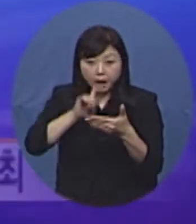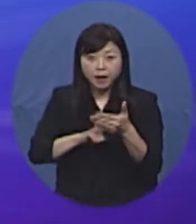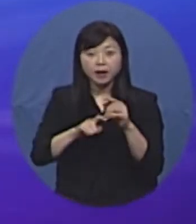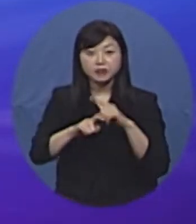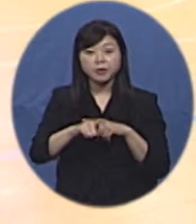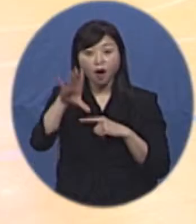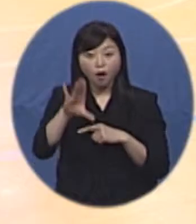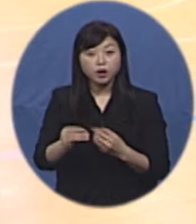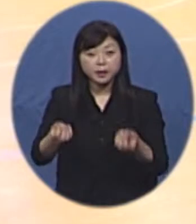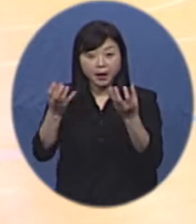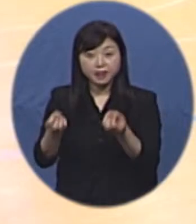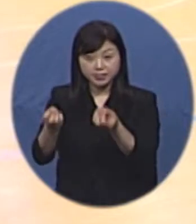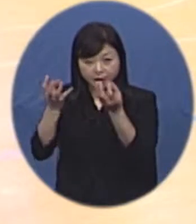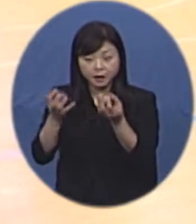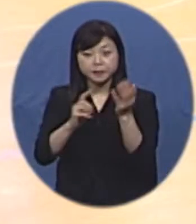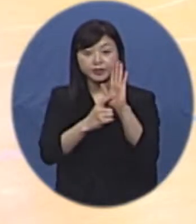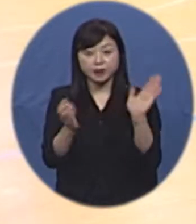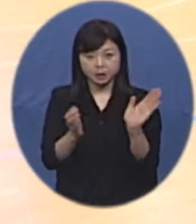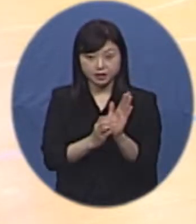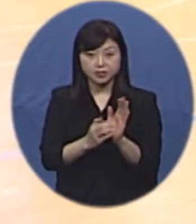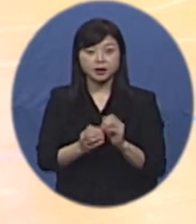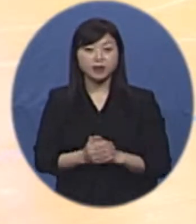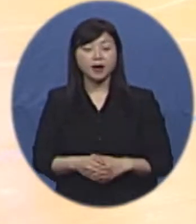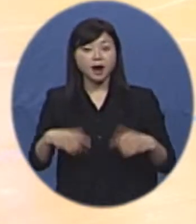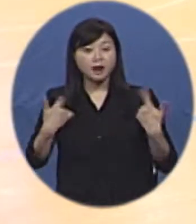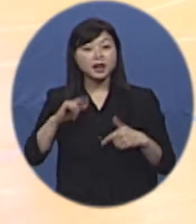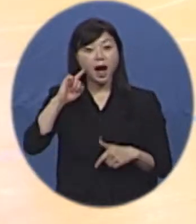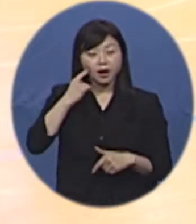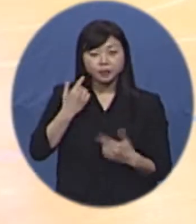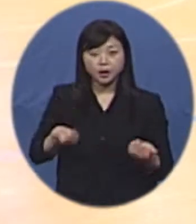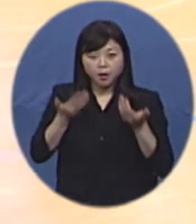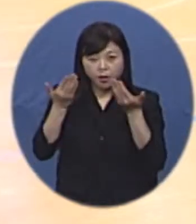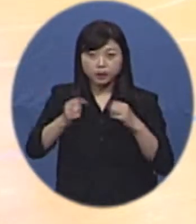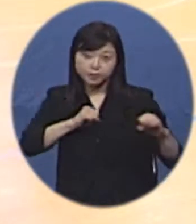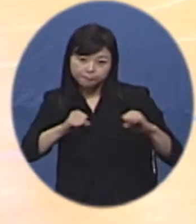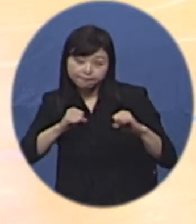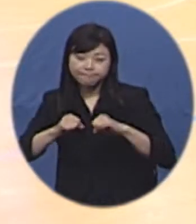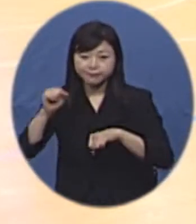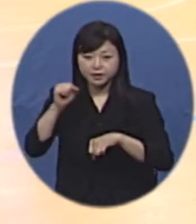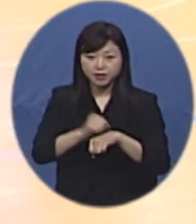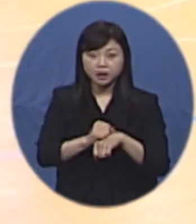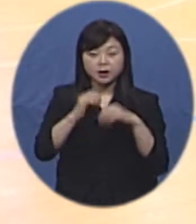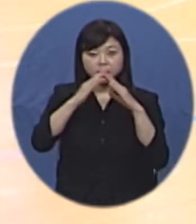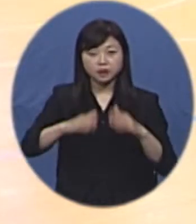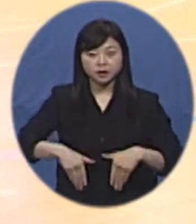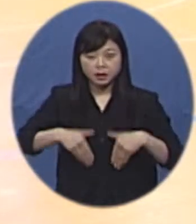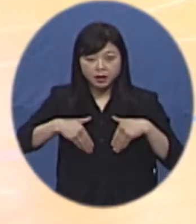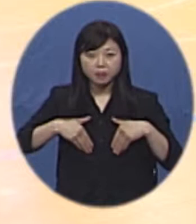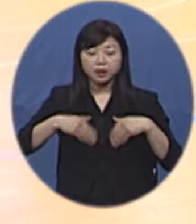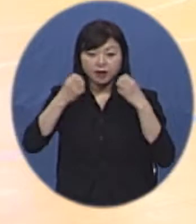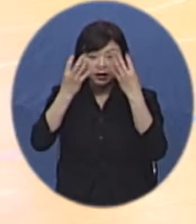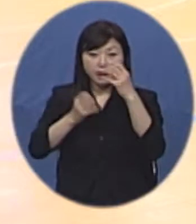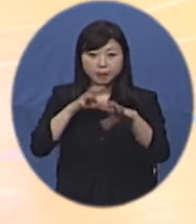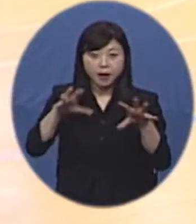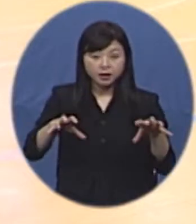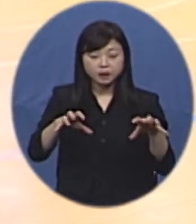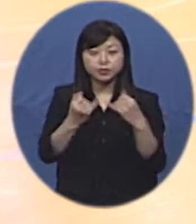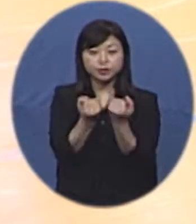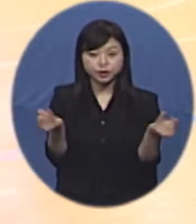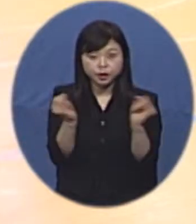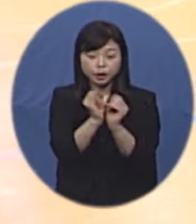기자입니다. 항상 아름다운 봉사로 솔선수범하는 전라남도 새마을부녀회 회원들의 노고를 격려하기